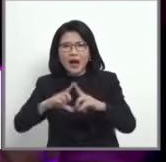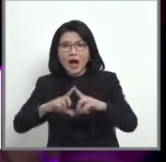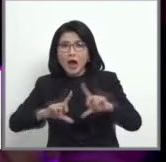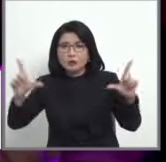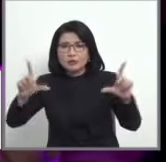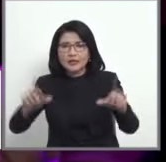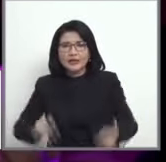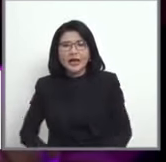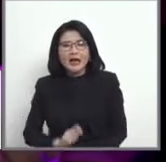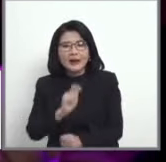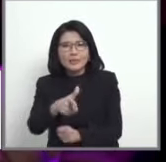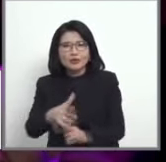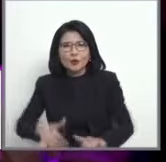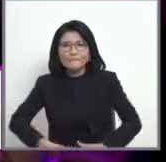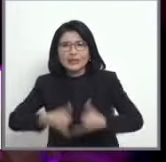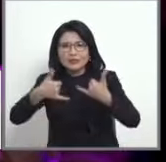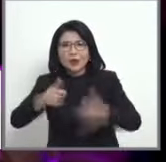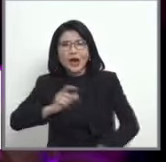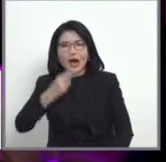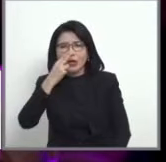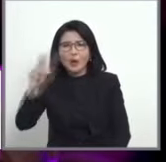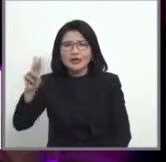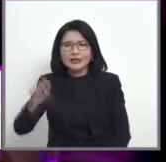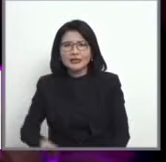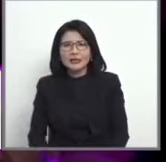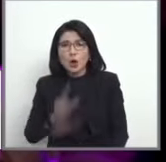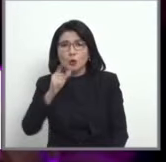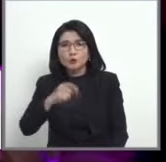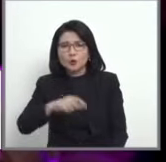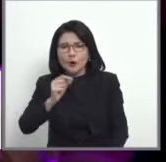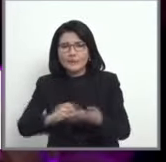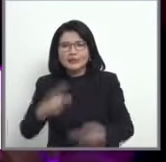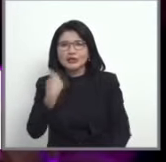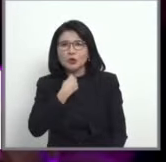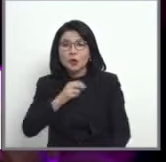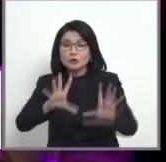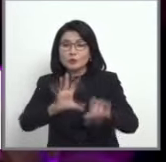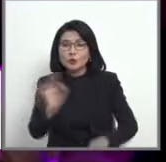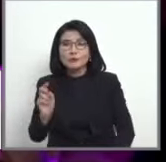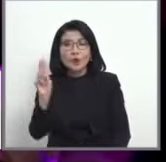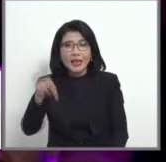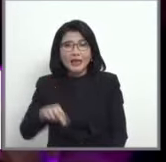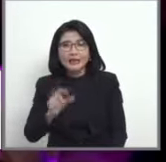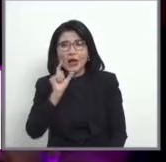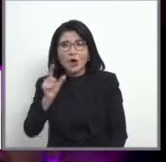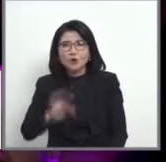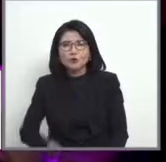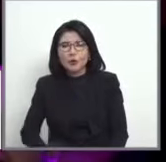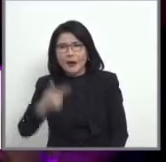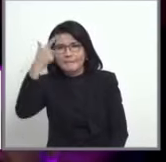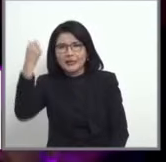akan beri beasiswa ke luar negeri untuk belajar keedkteran dan 10000 lagi untuk belajar teknolog